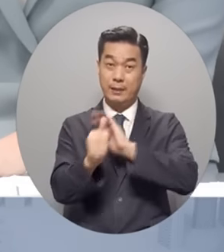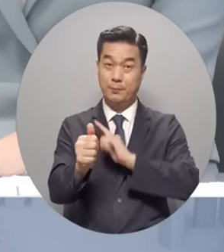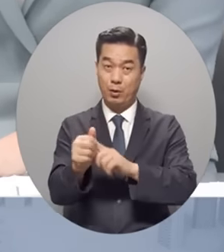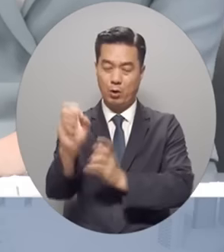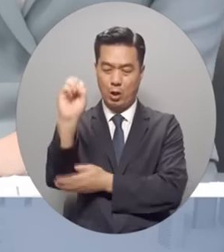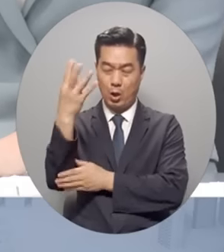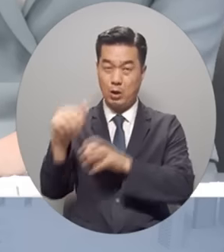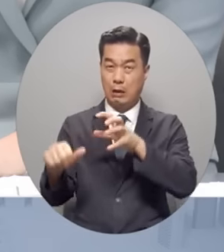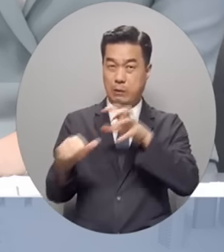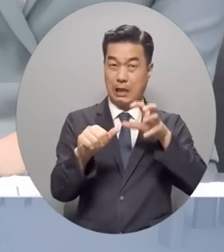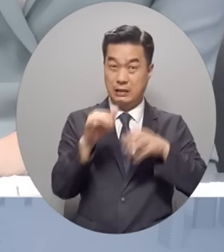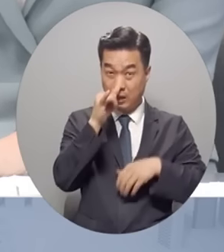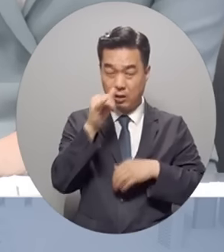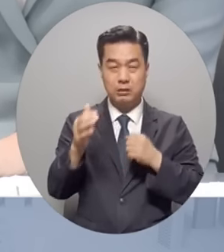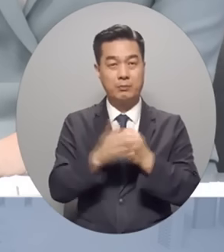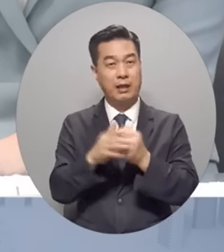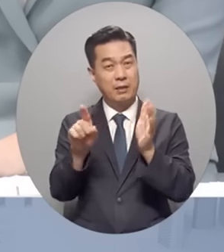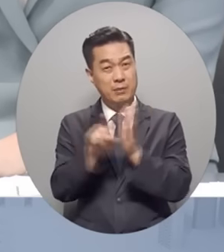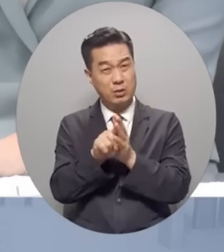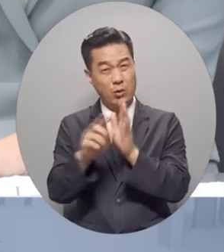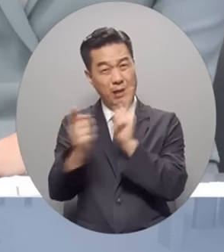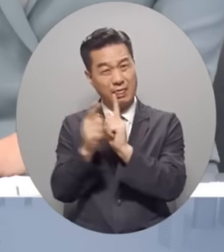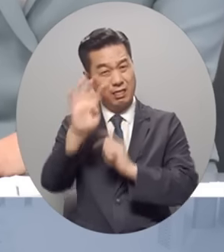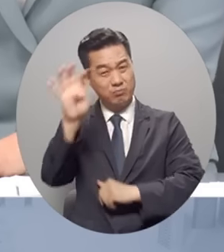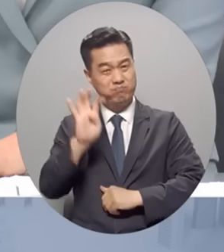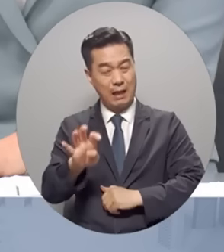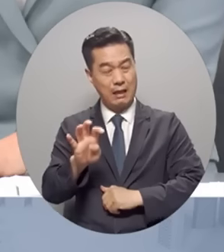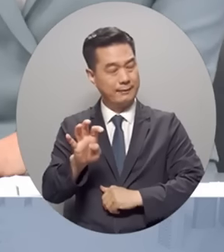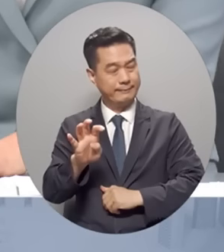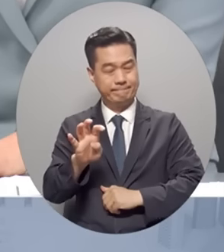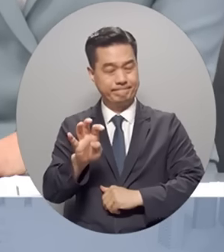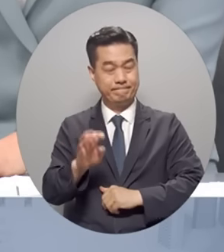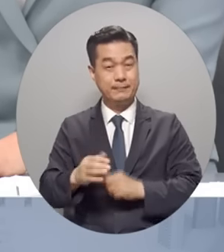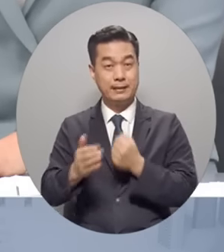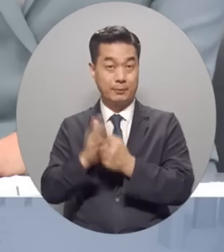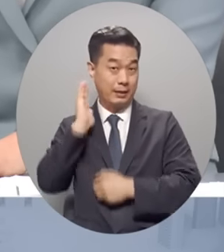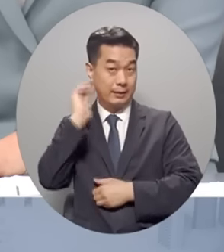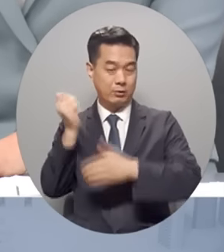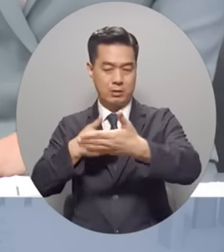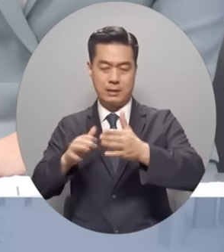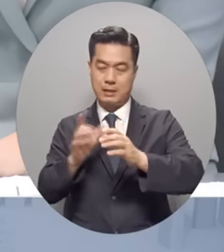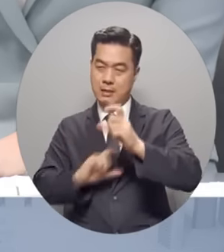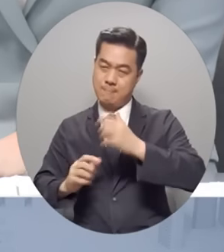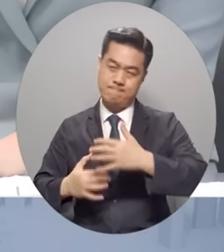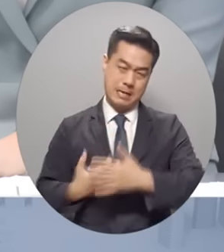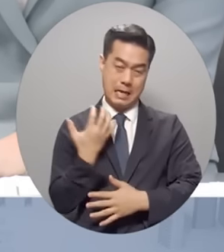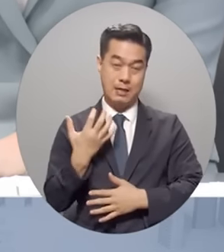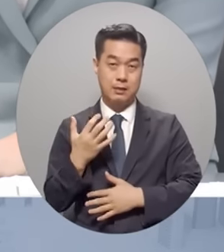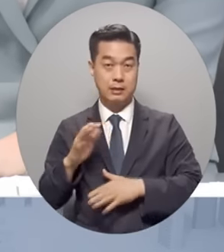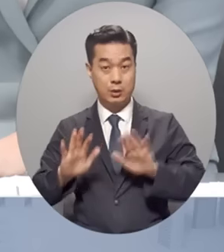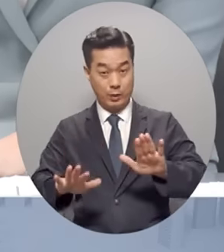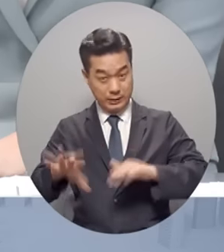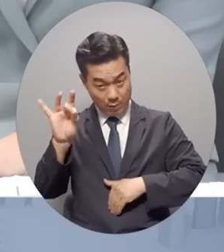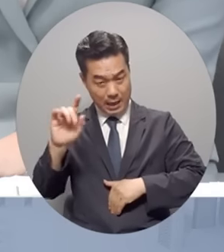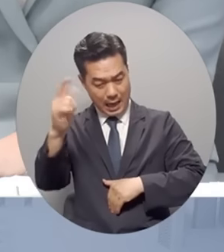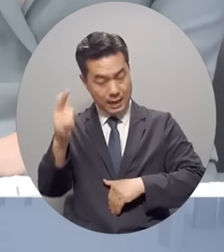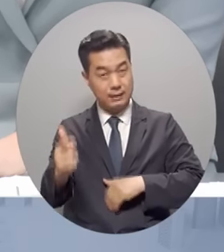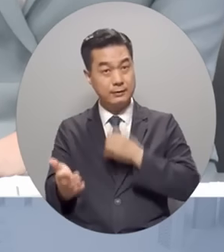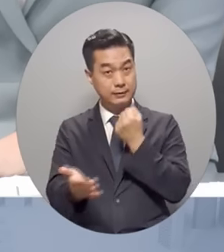텐데 어떻게 믿고 맞냐 고도 했습니다 대통령실이 더 부글부글 하는 건 이런 일이 처음이 아니기